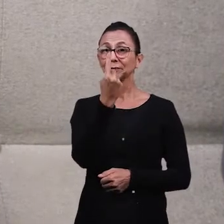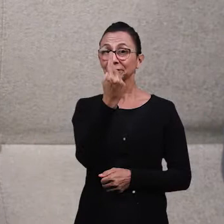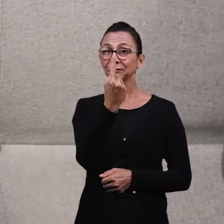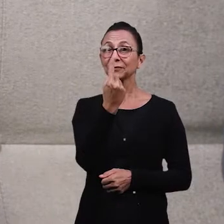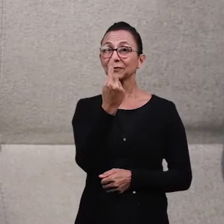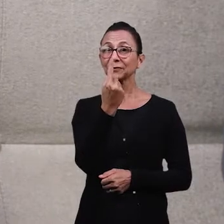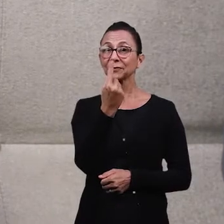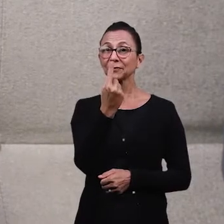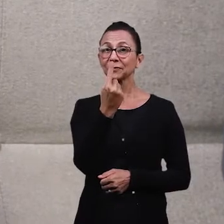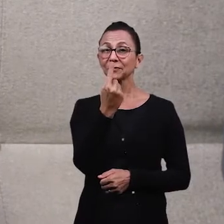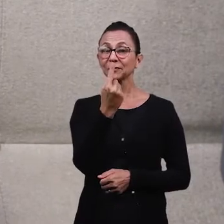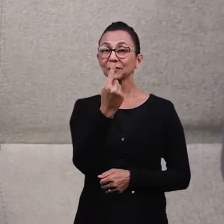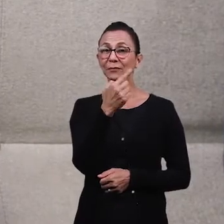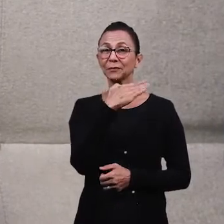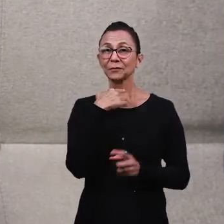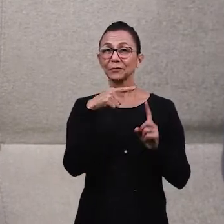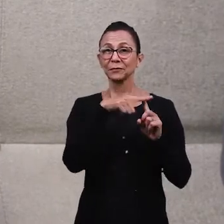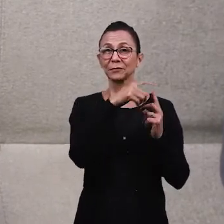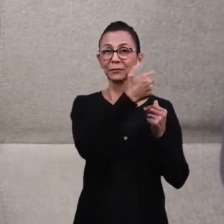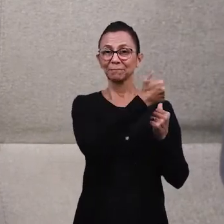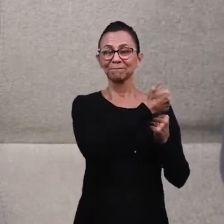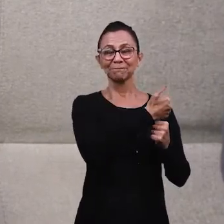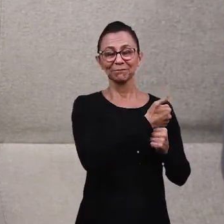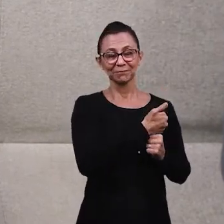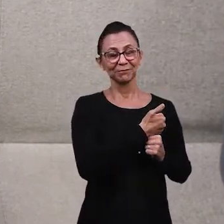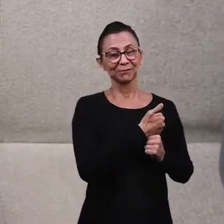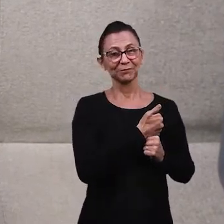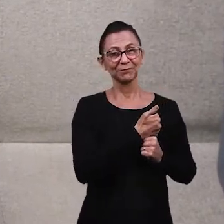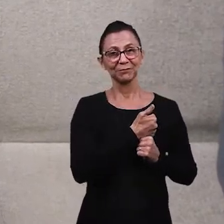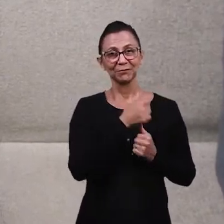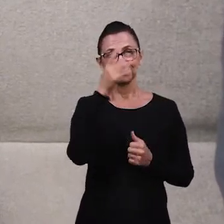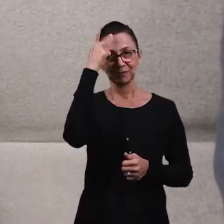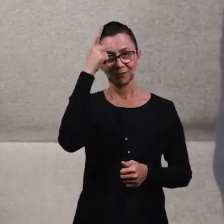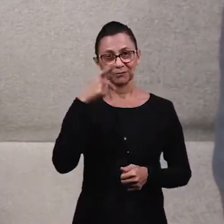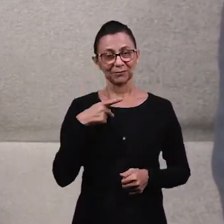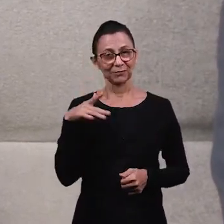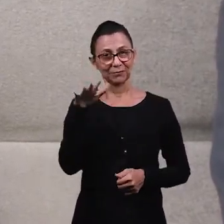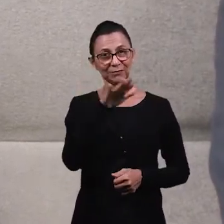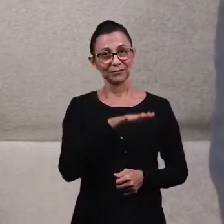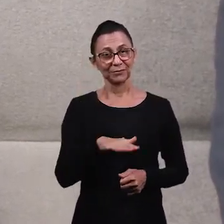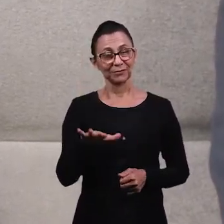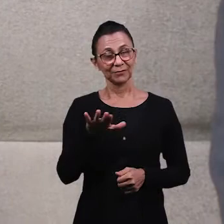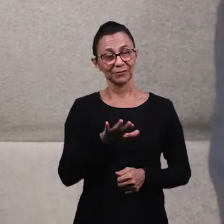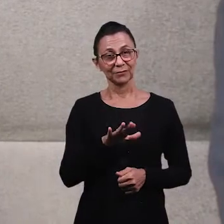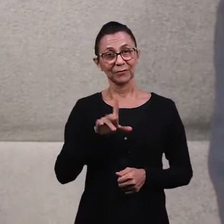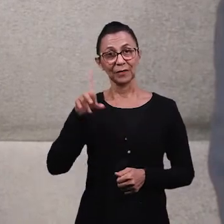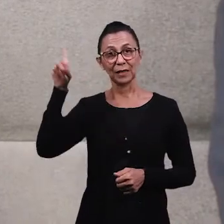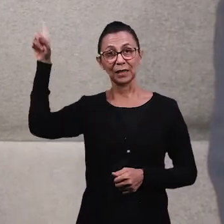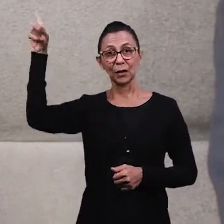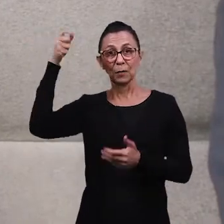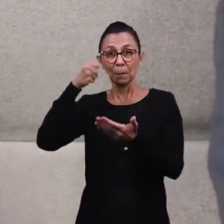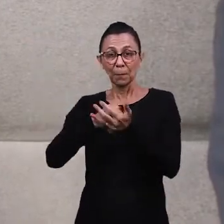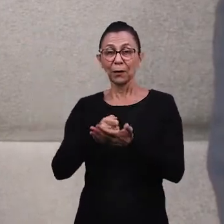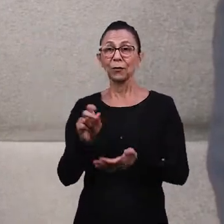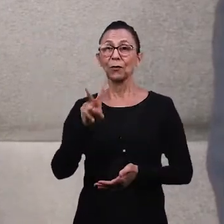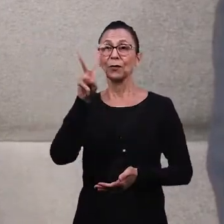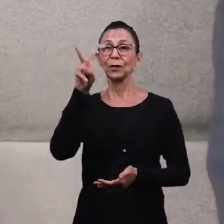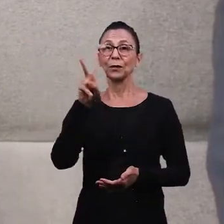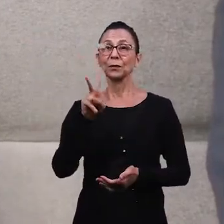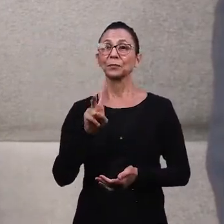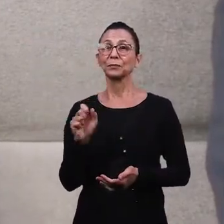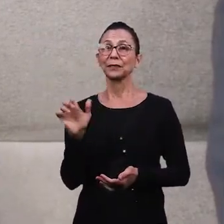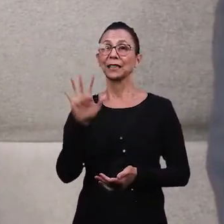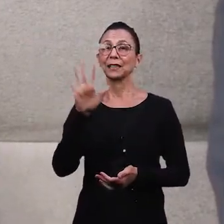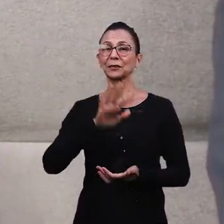afin que l'Église soit la fiancée de son fils, il a payé en donnant tout l'amour